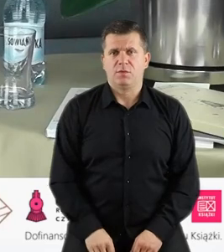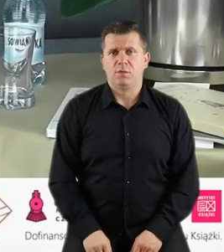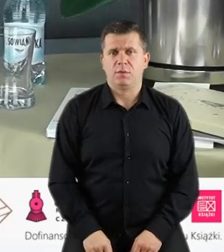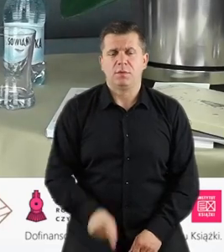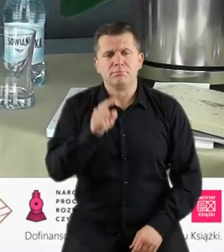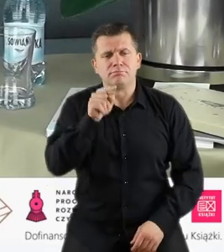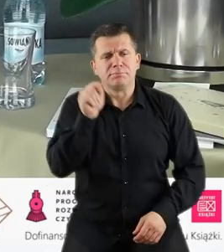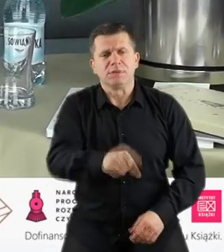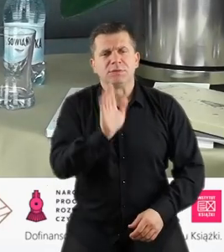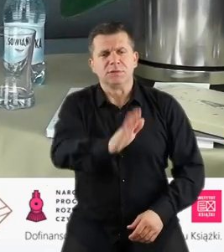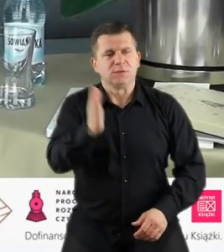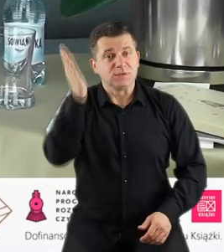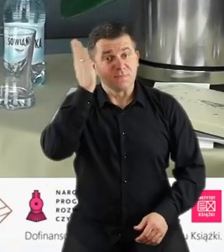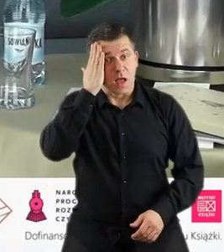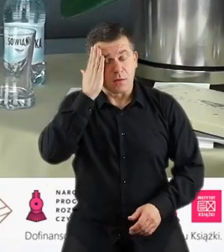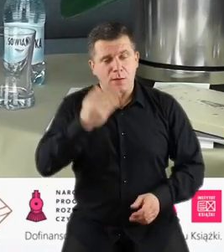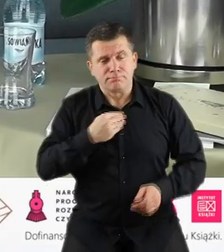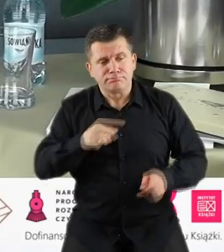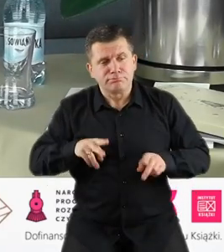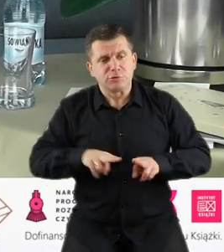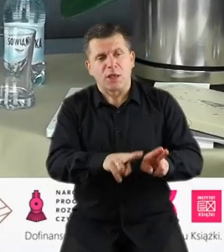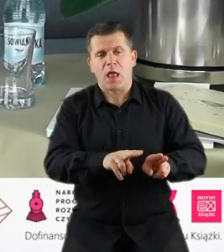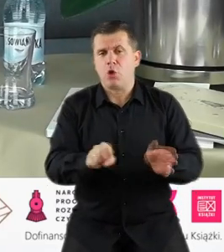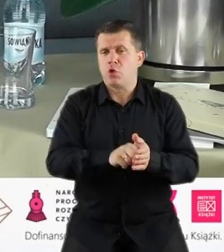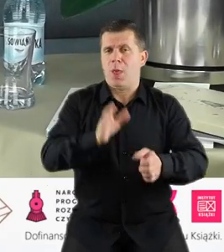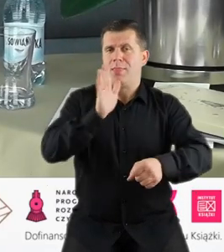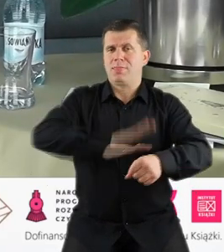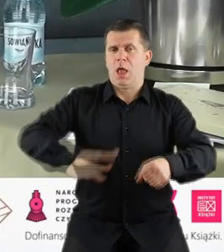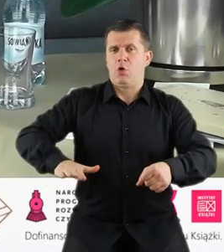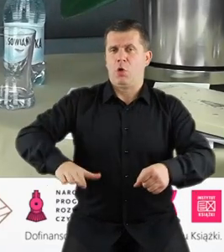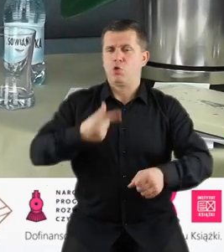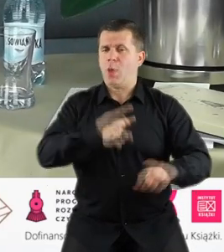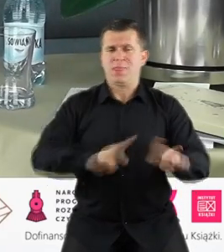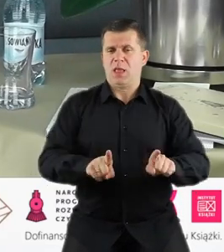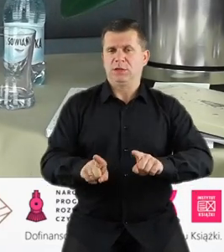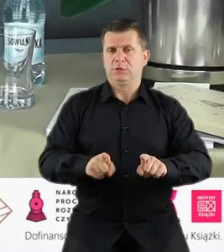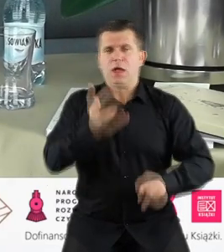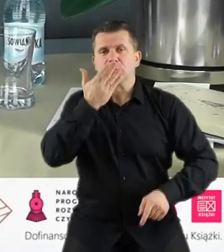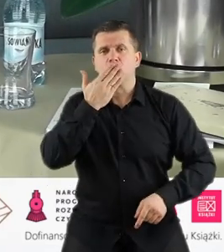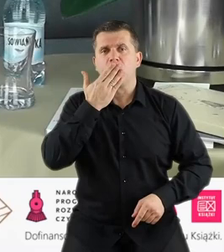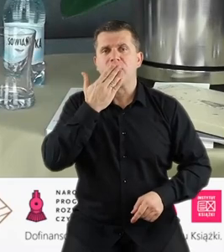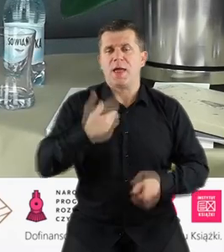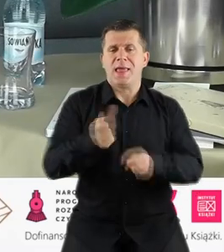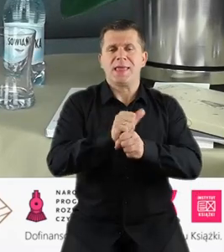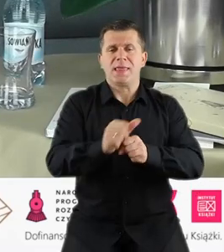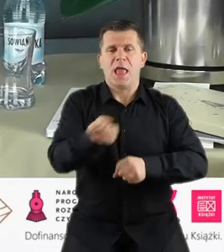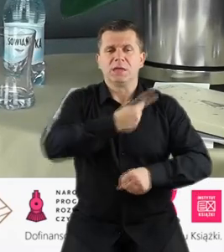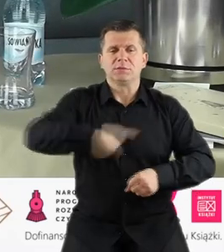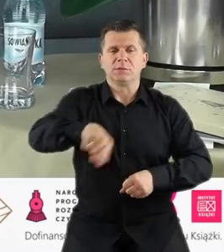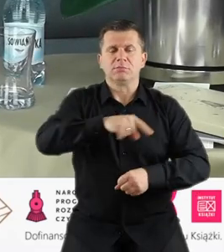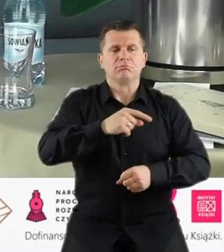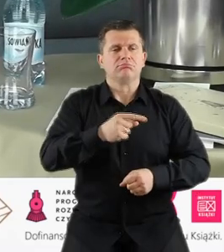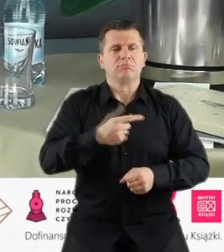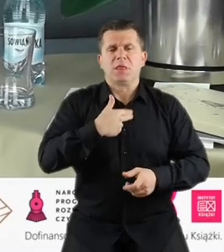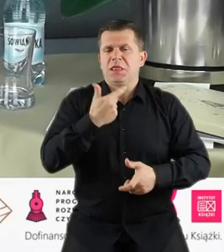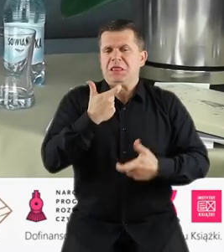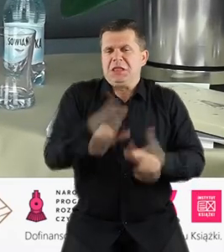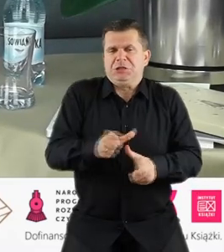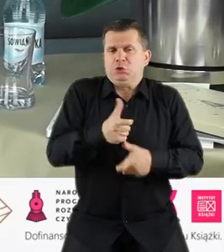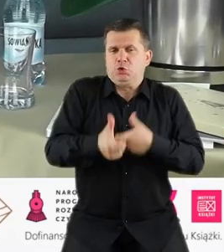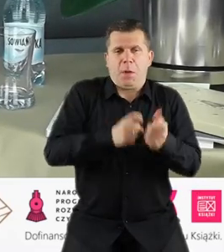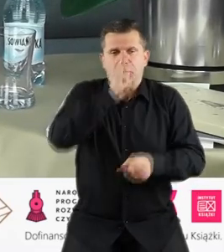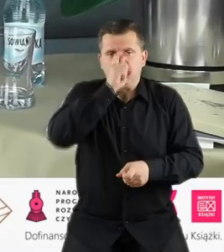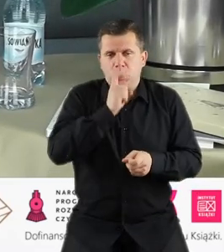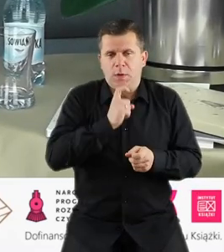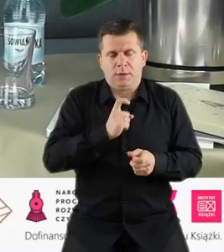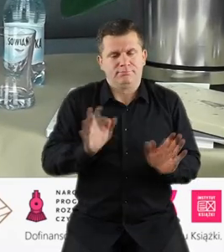Być świadomym przynależności do narodu to nie znaczy mówić jesteśmy nieskazitelni, nie zrobiliśmy nigdy